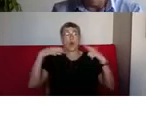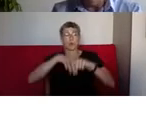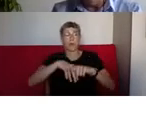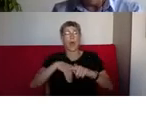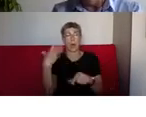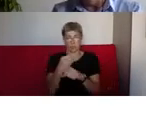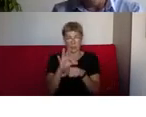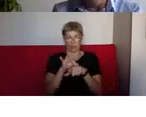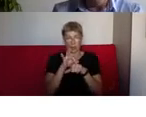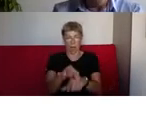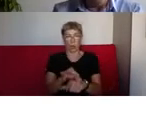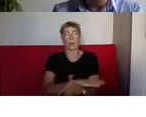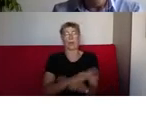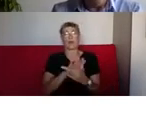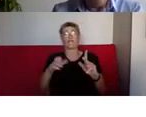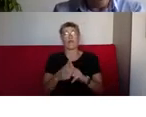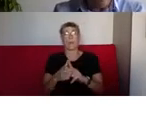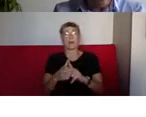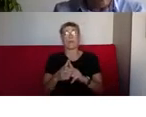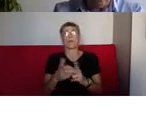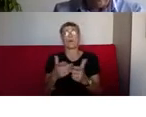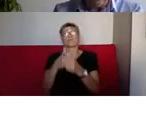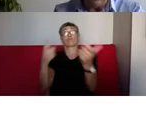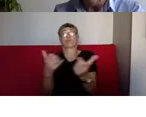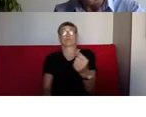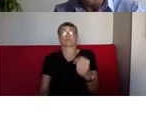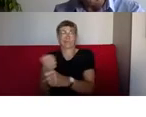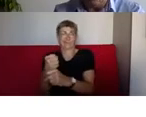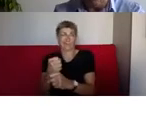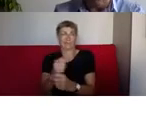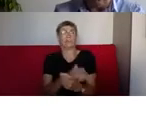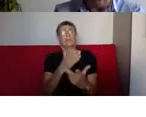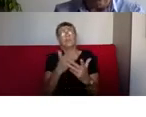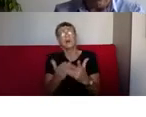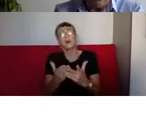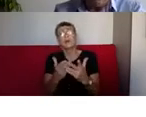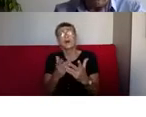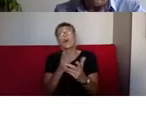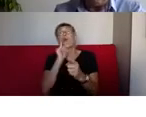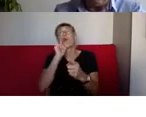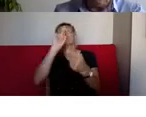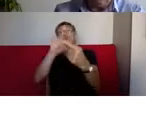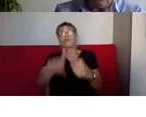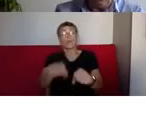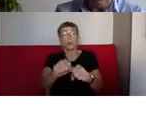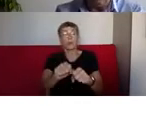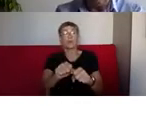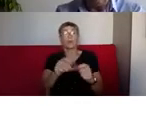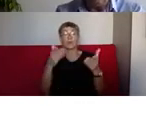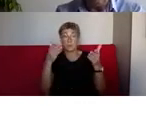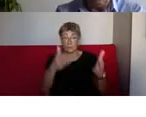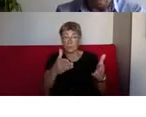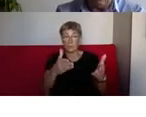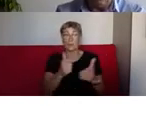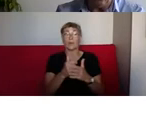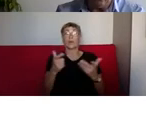formation, l'entrepreneuriat, et puis tout ce qui peut aller autour de la formation et de la préparation à aller vers l'emploi. Donc, l'insertion professionnelle des personnes handicapées repose